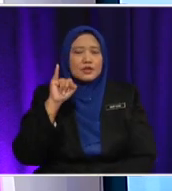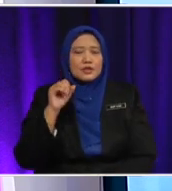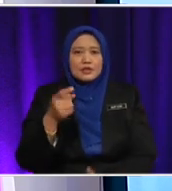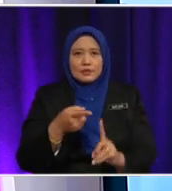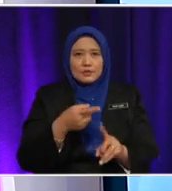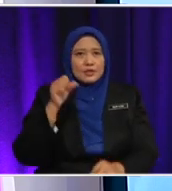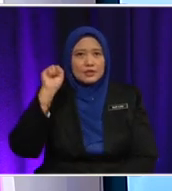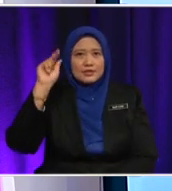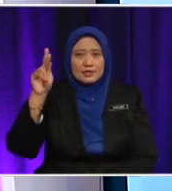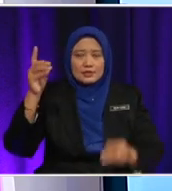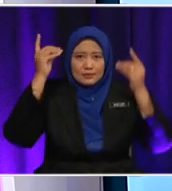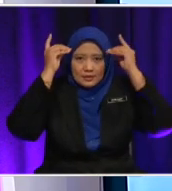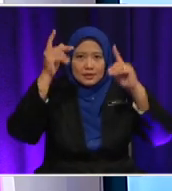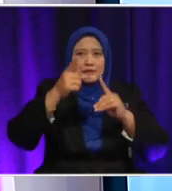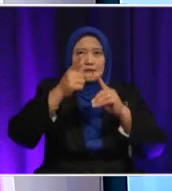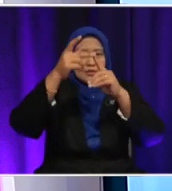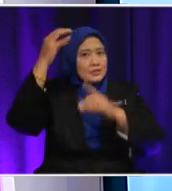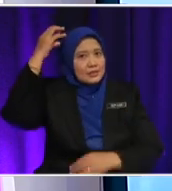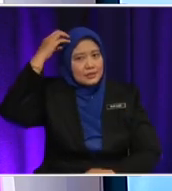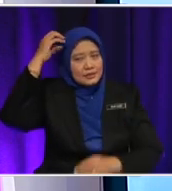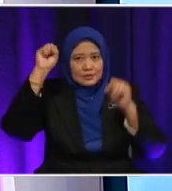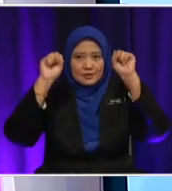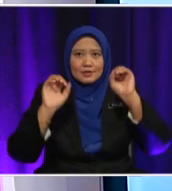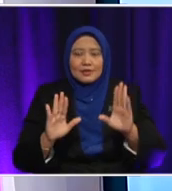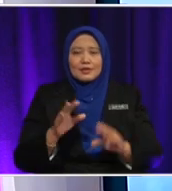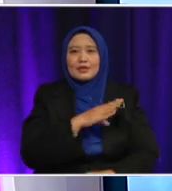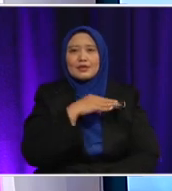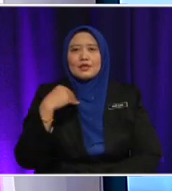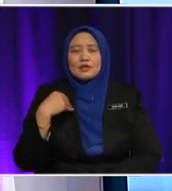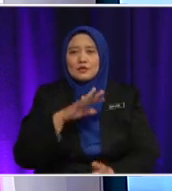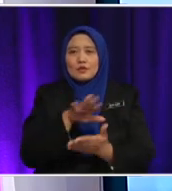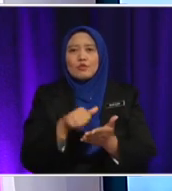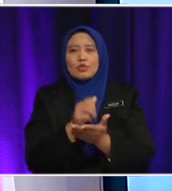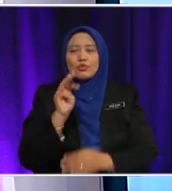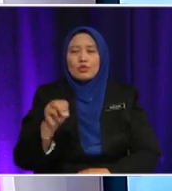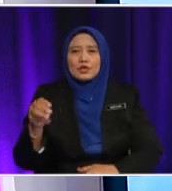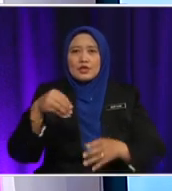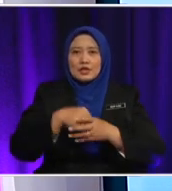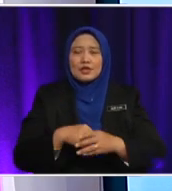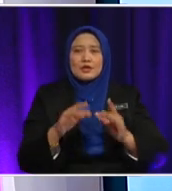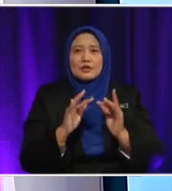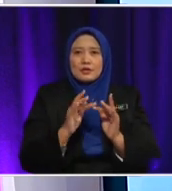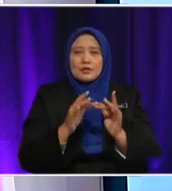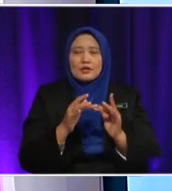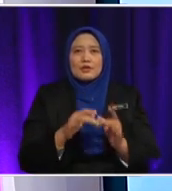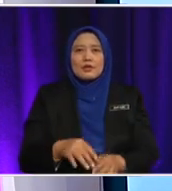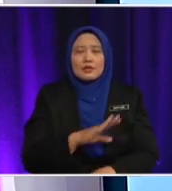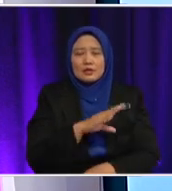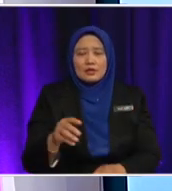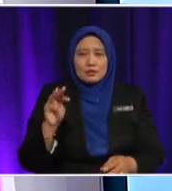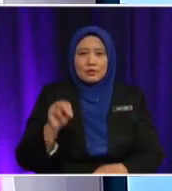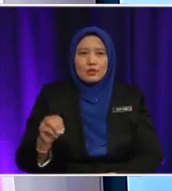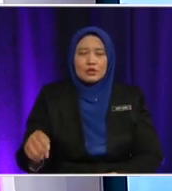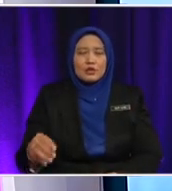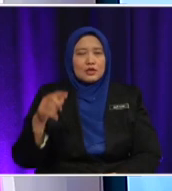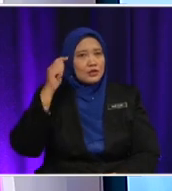dari sekolah kebangsaan pendidikan khas langosa alam selango dan juga murid-murid dalam tarian dan kepada murid-murid yang menonton dari rumah Saya